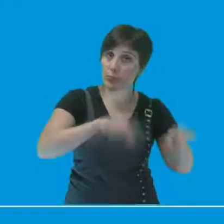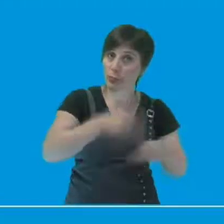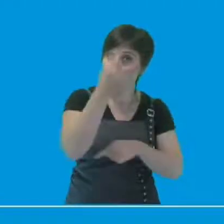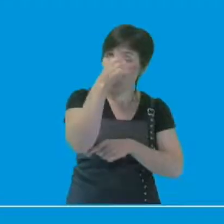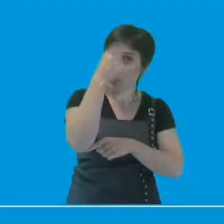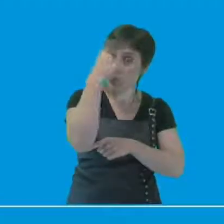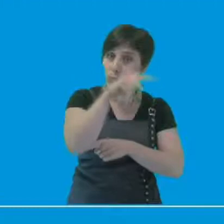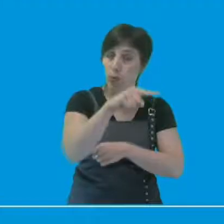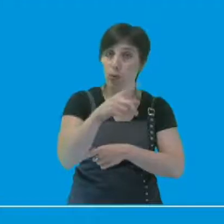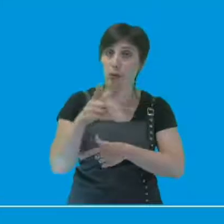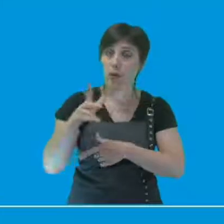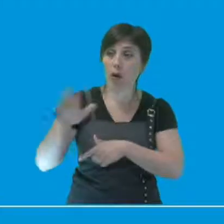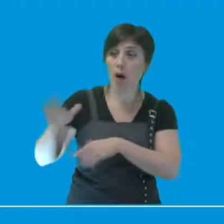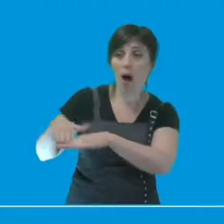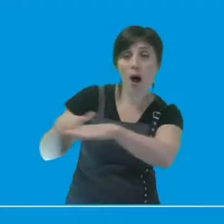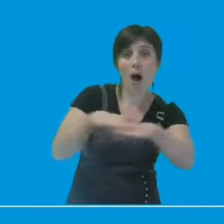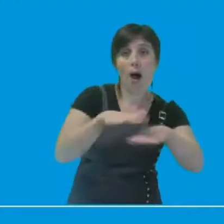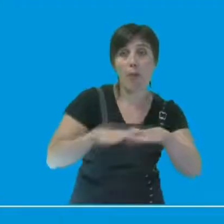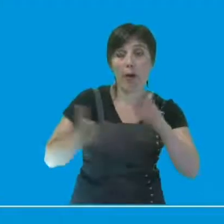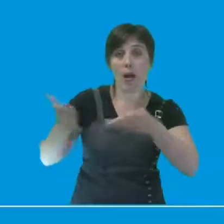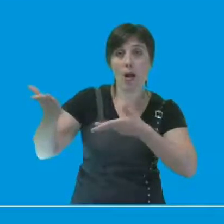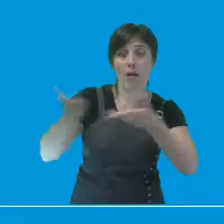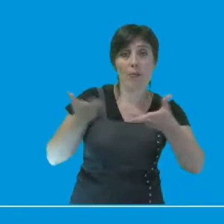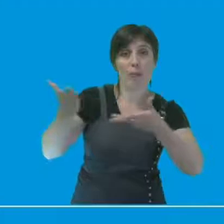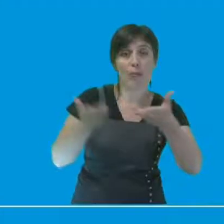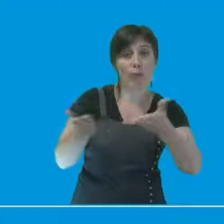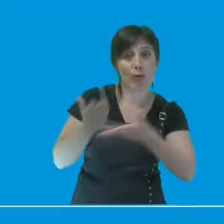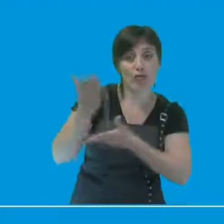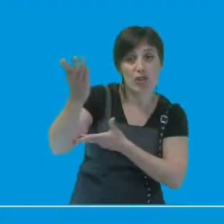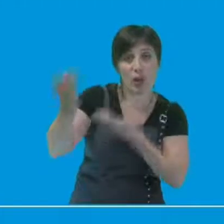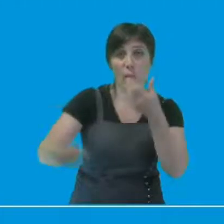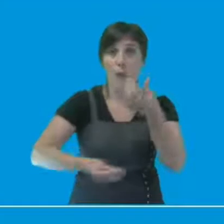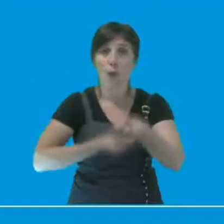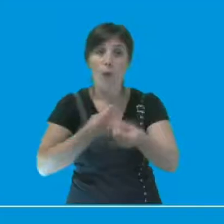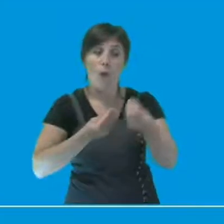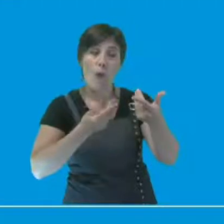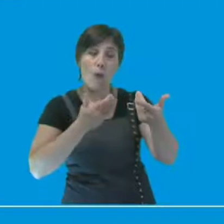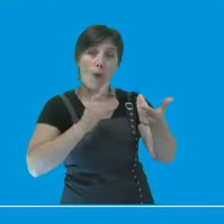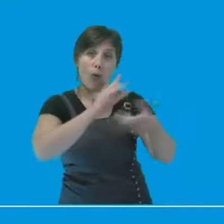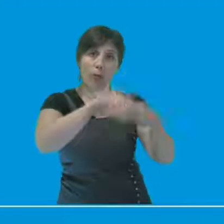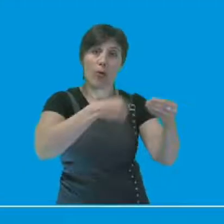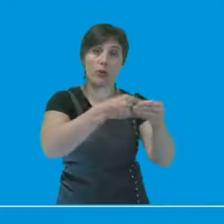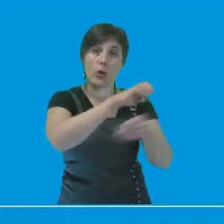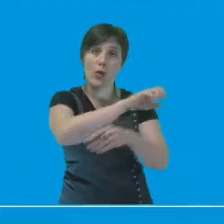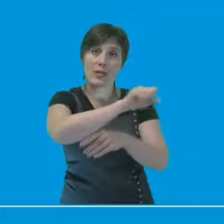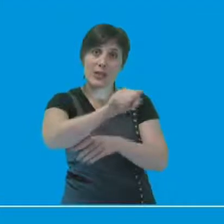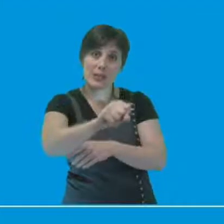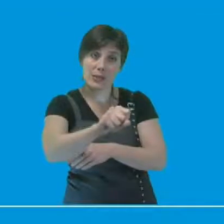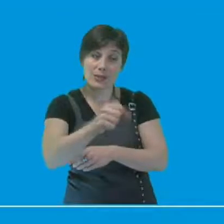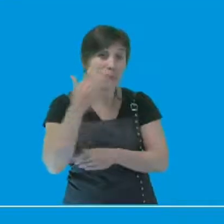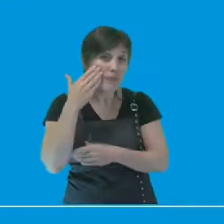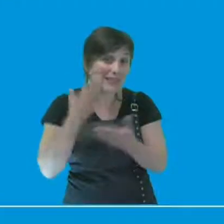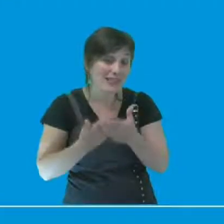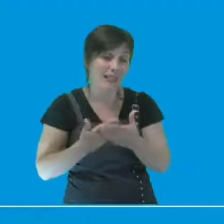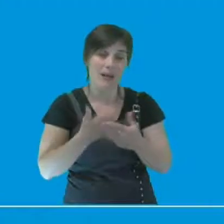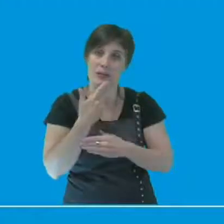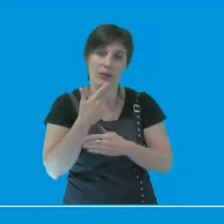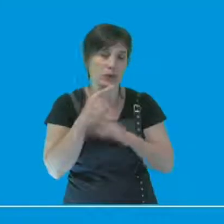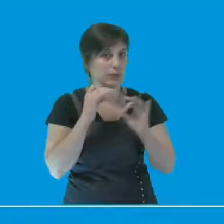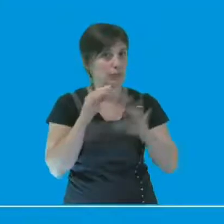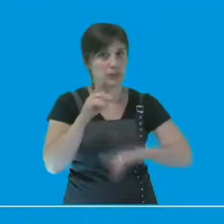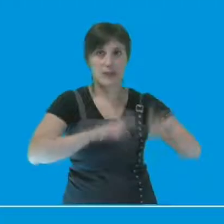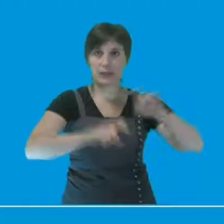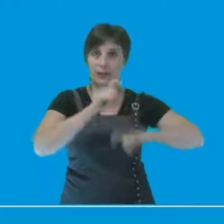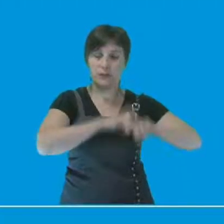projet spécifique ou à l'ensemble des actions des acteurs de l'ESS? Si c'était le cas, nous assisterions à une véritable régression. Votre dispositif